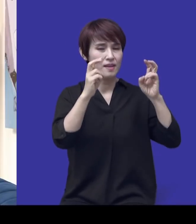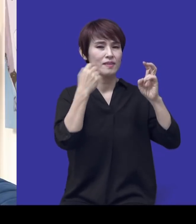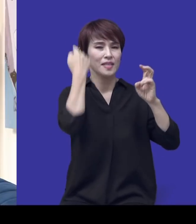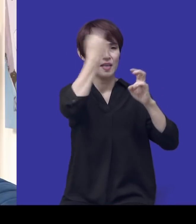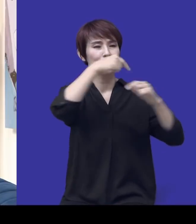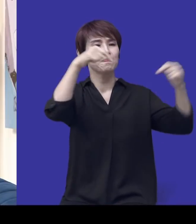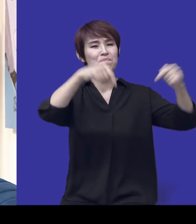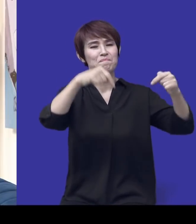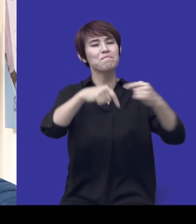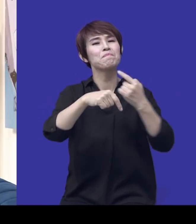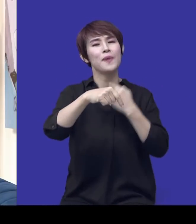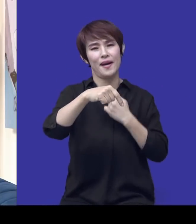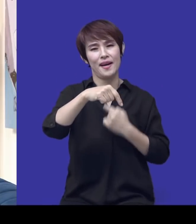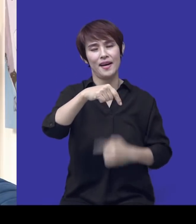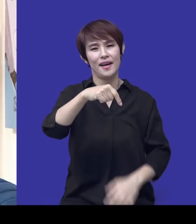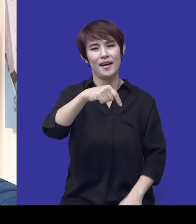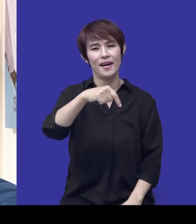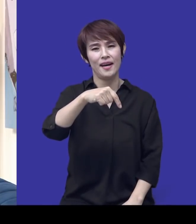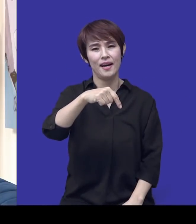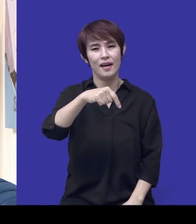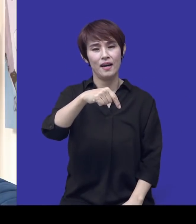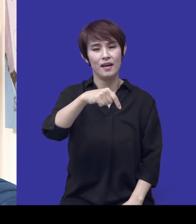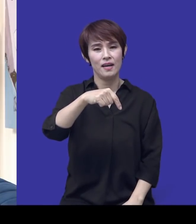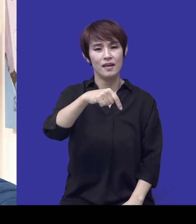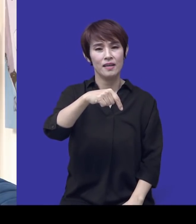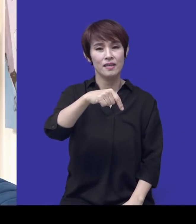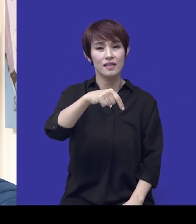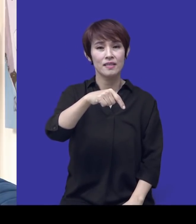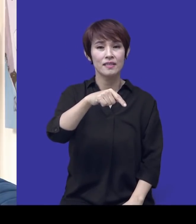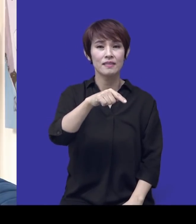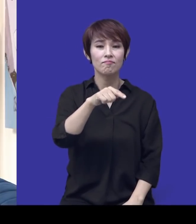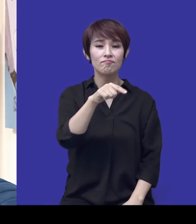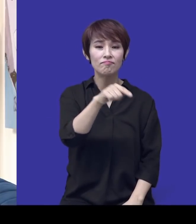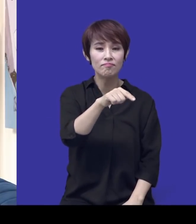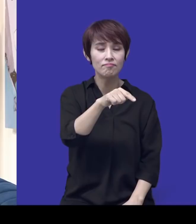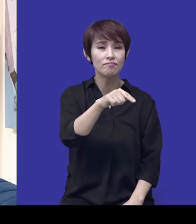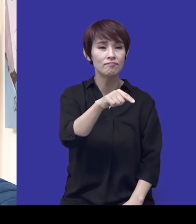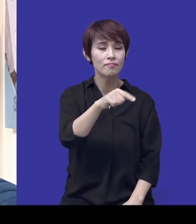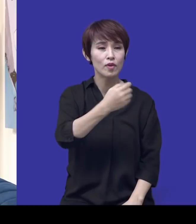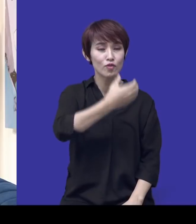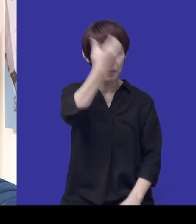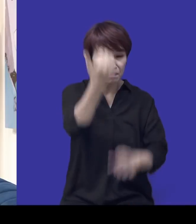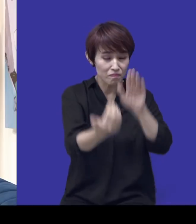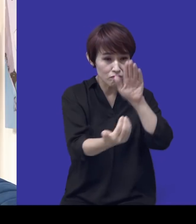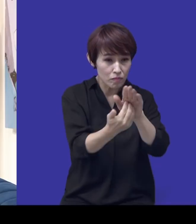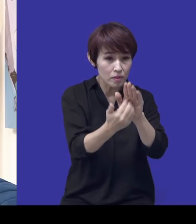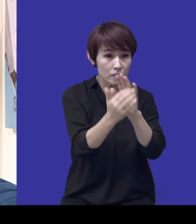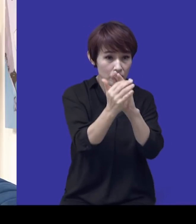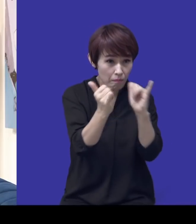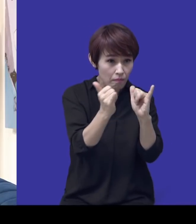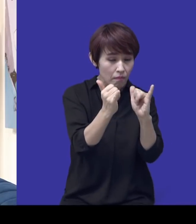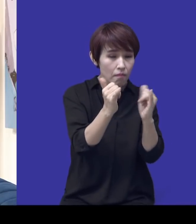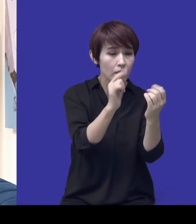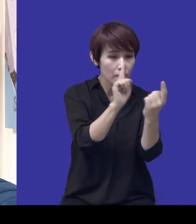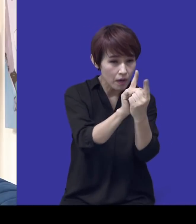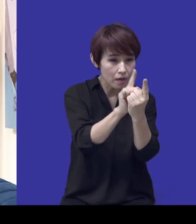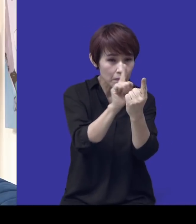이제 그 캘리포니아 드림을 이루신 분을 제가 직접적으로 많이 뵀었는데